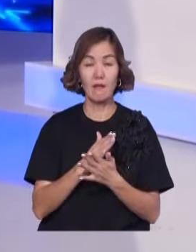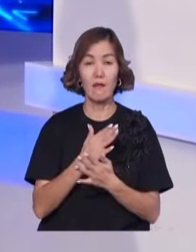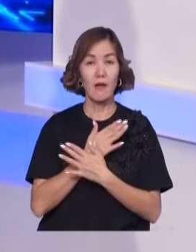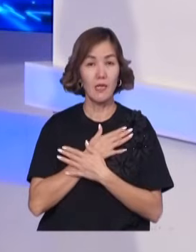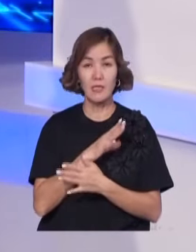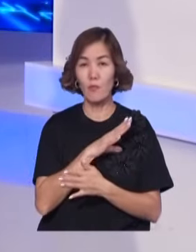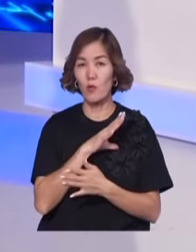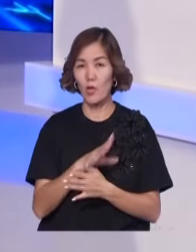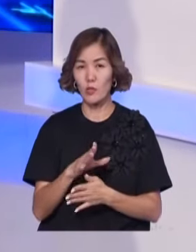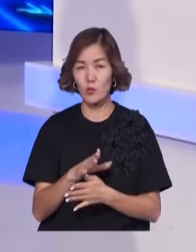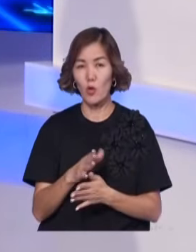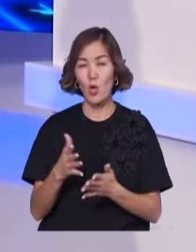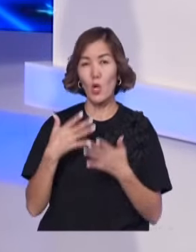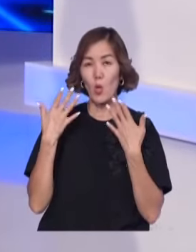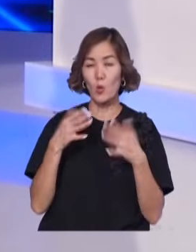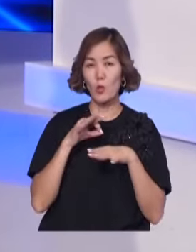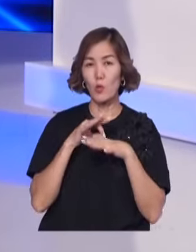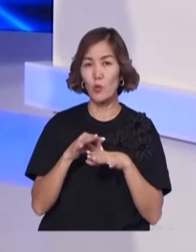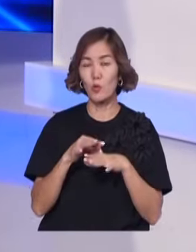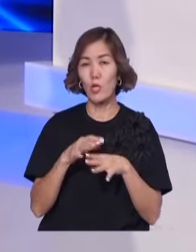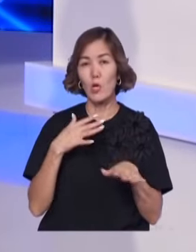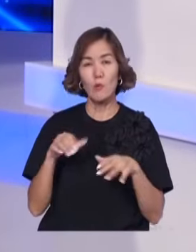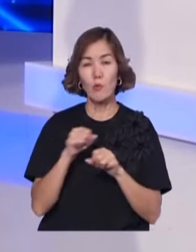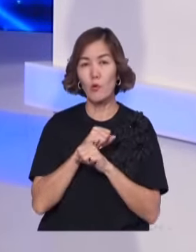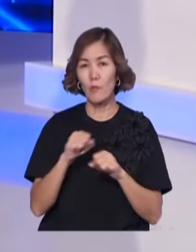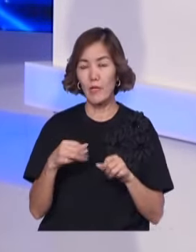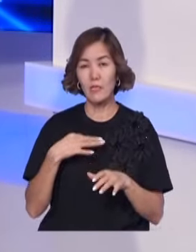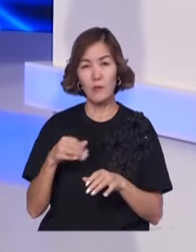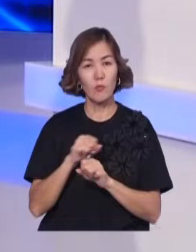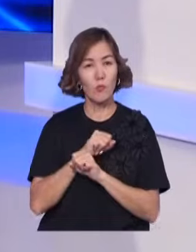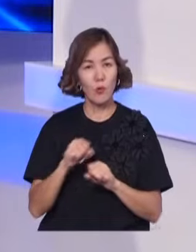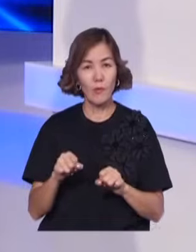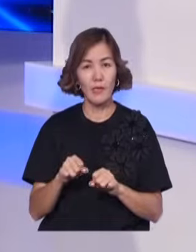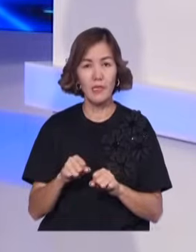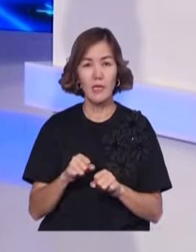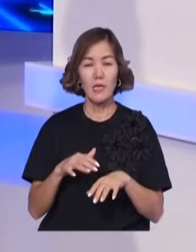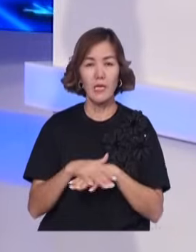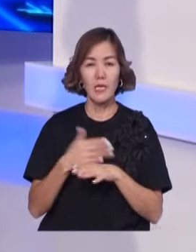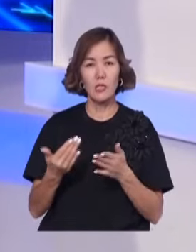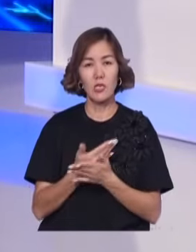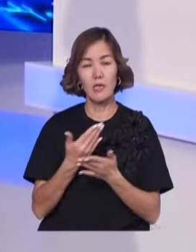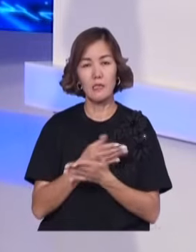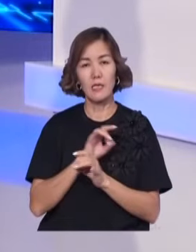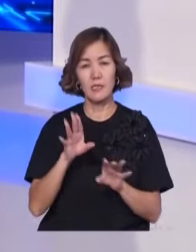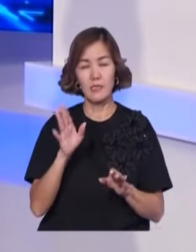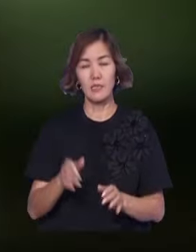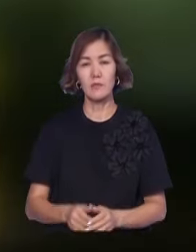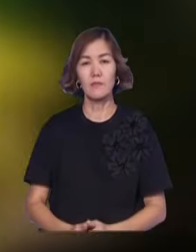жоқ, вирус жеңіл түрде өтуде. Бірақ босаңсуға негіз жоқ дейді мамандар. Осы және өзге де жаңалықтары келесі топтамада.